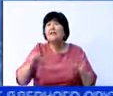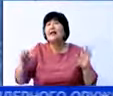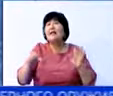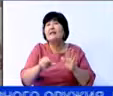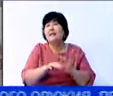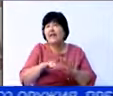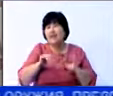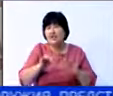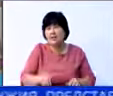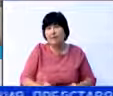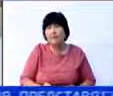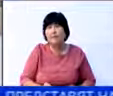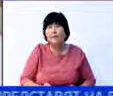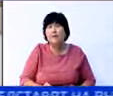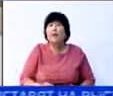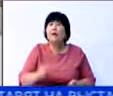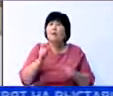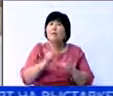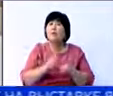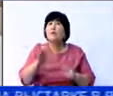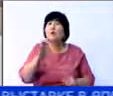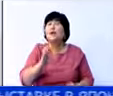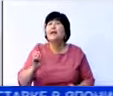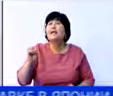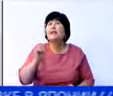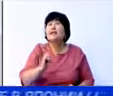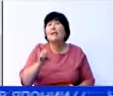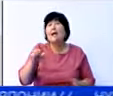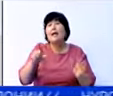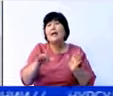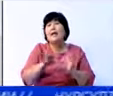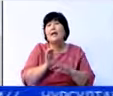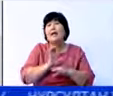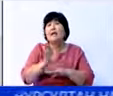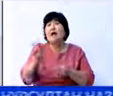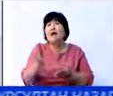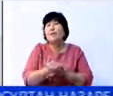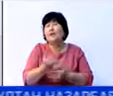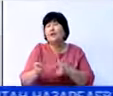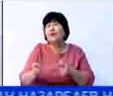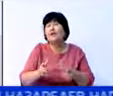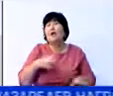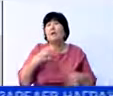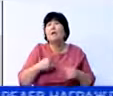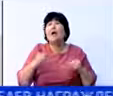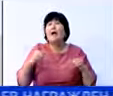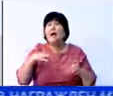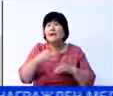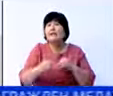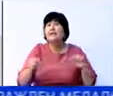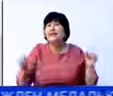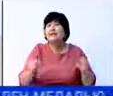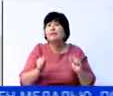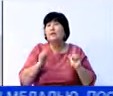энергетики. По словам Сунгата Есимханова, электропроизводители ведут подготовку к осенне-зимнему периоду